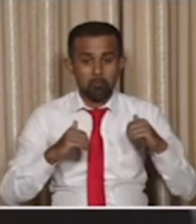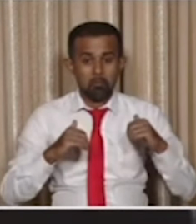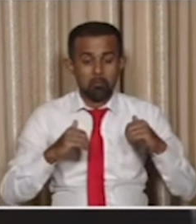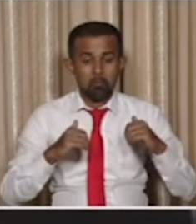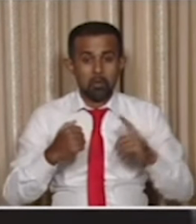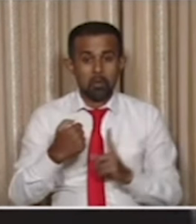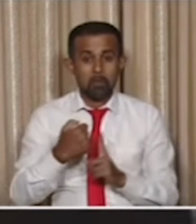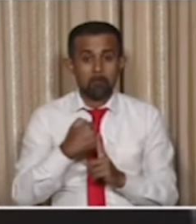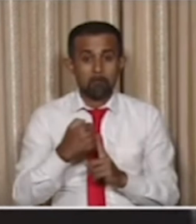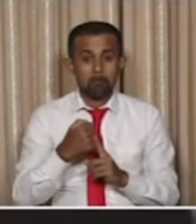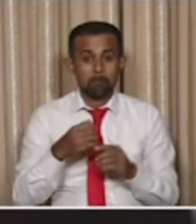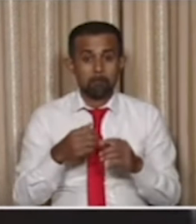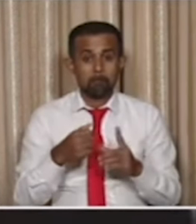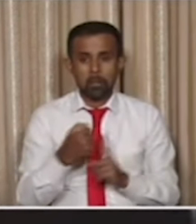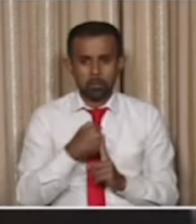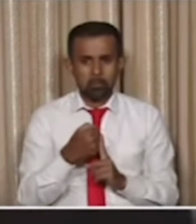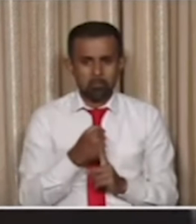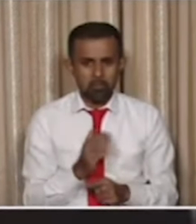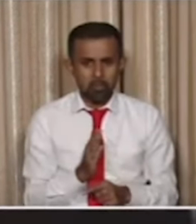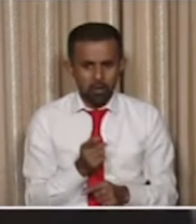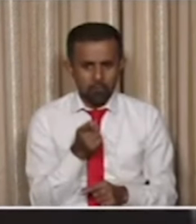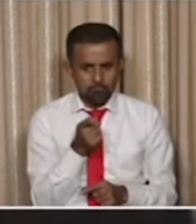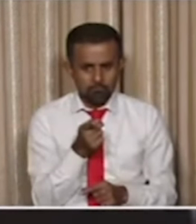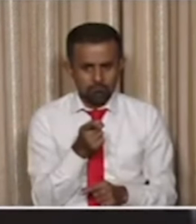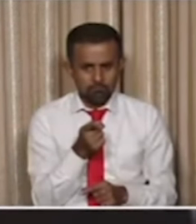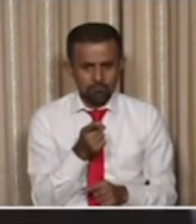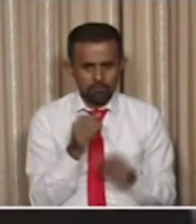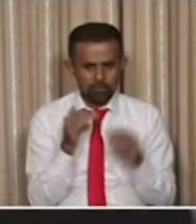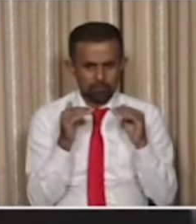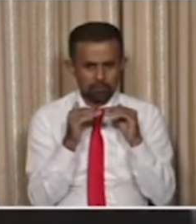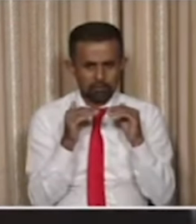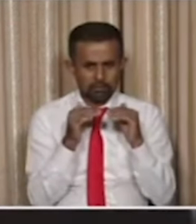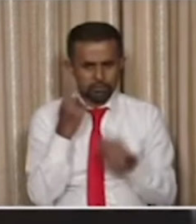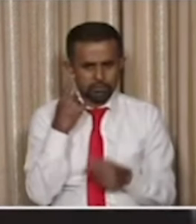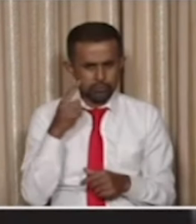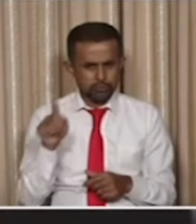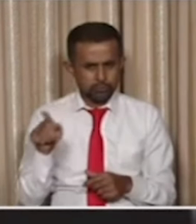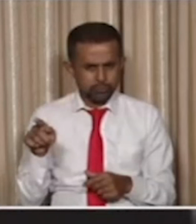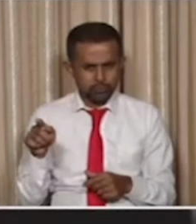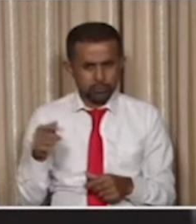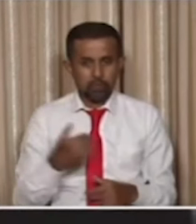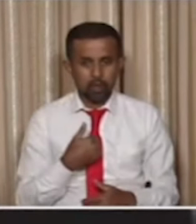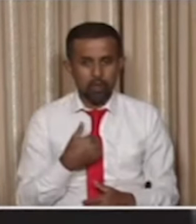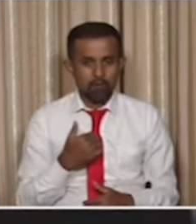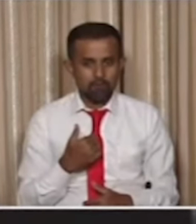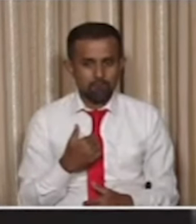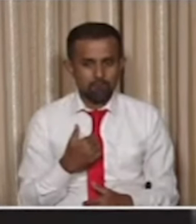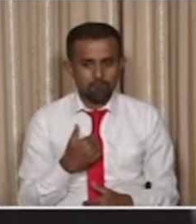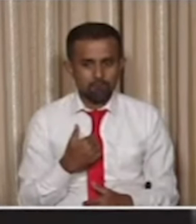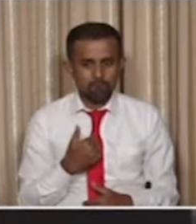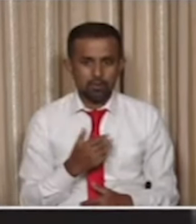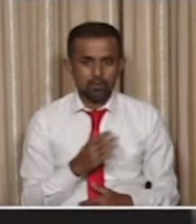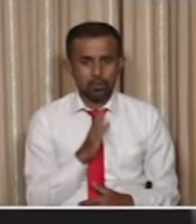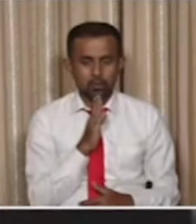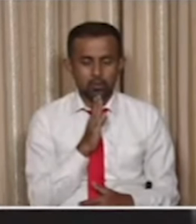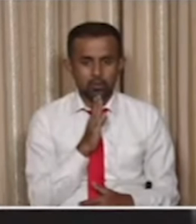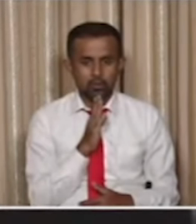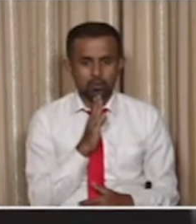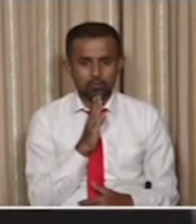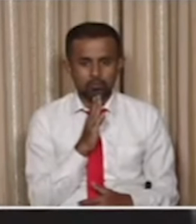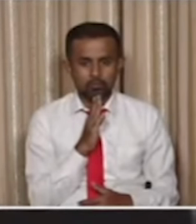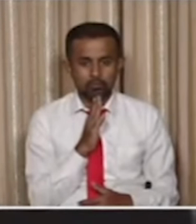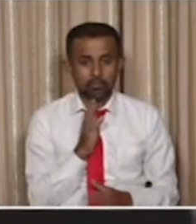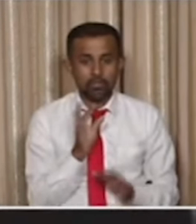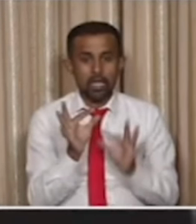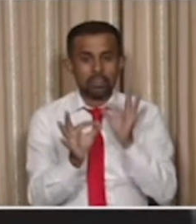ජාත්‍යන්තර බලවේගවල බලපෑම නිසාය කියන සාධාරණ සැකය ඒ නිසාම අපිට ඇති වෙනවා. සාමාන්‍යයෙන්